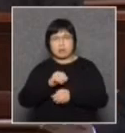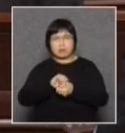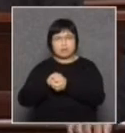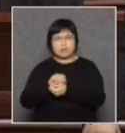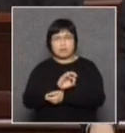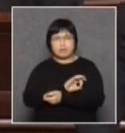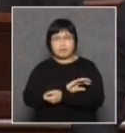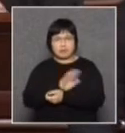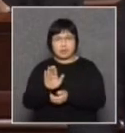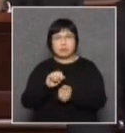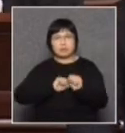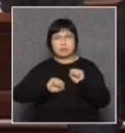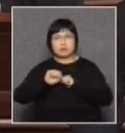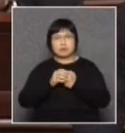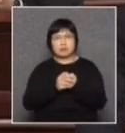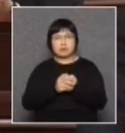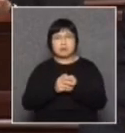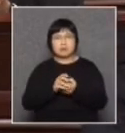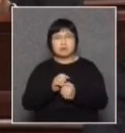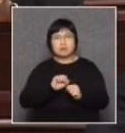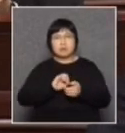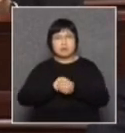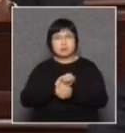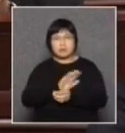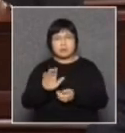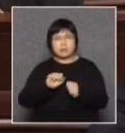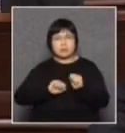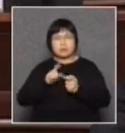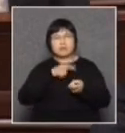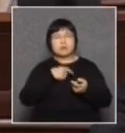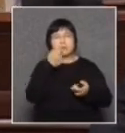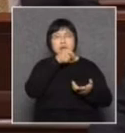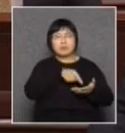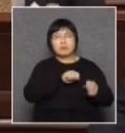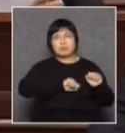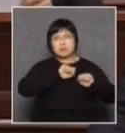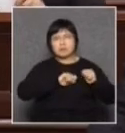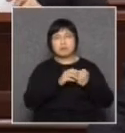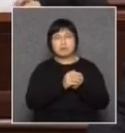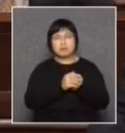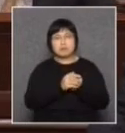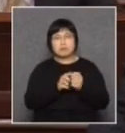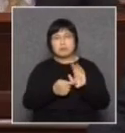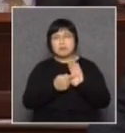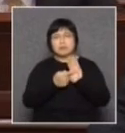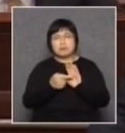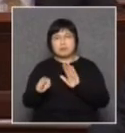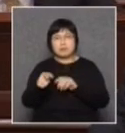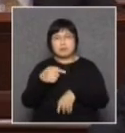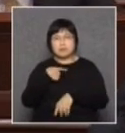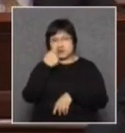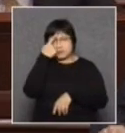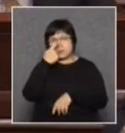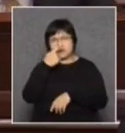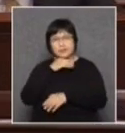呢，主席，與其你叫他做不合作運動呢，不如你叫他做一個運動呢，是可以突顯梁振英是怎樣虛偽